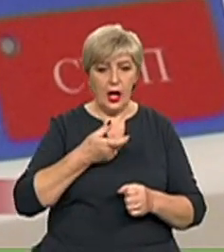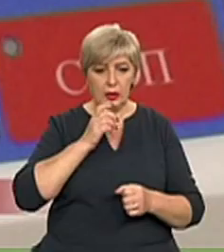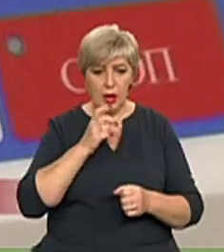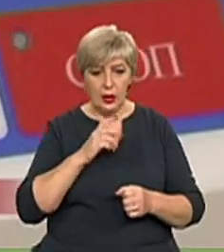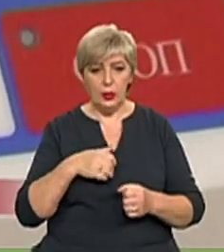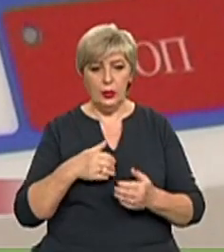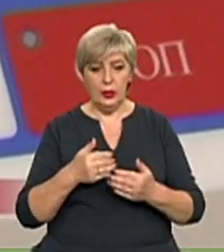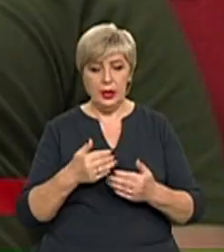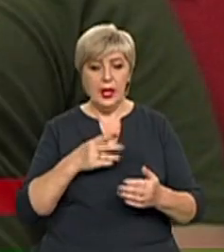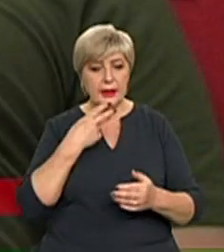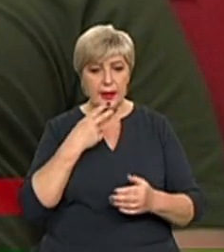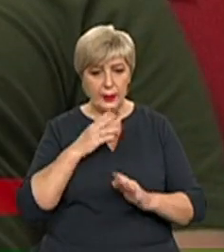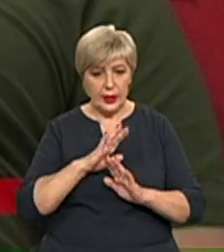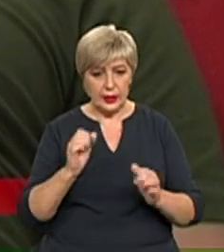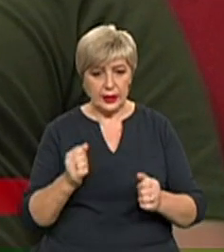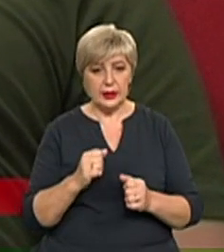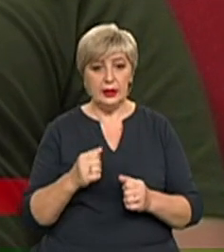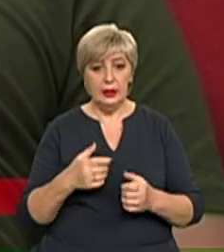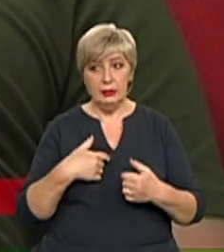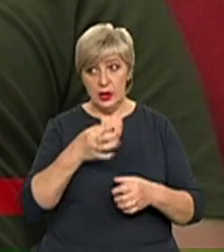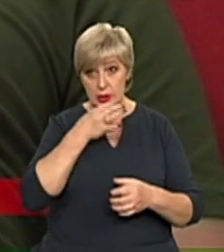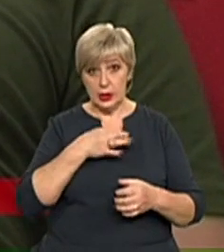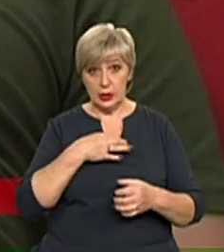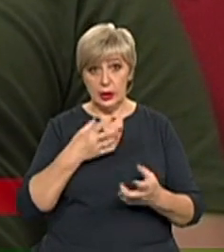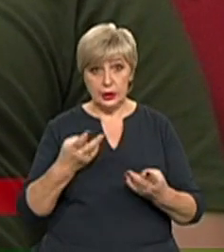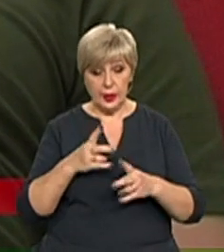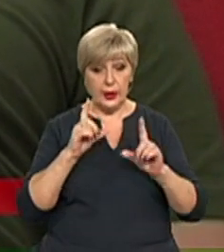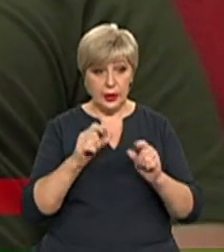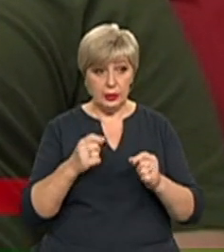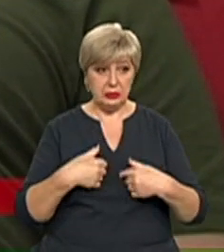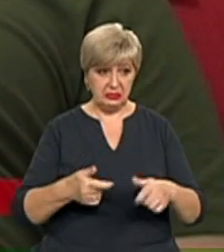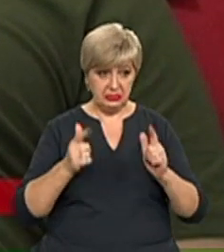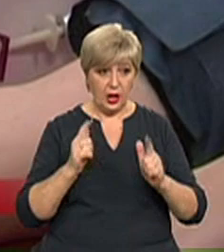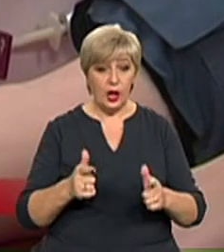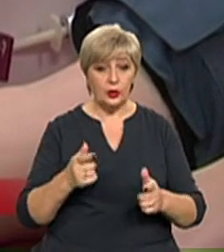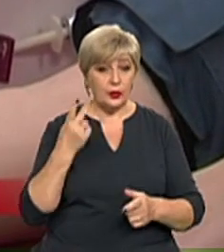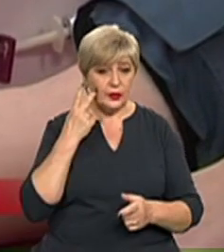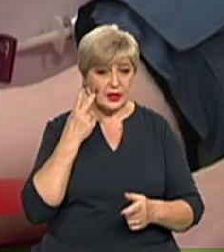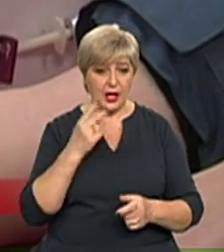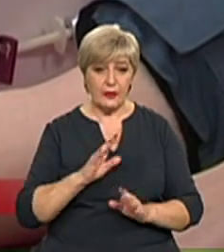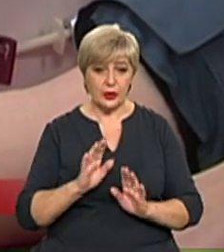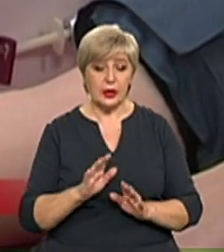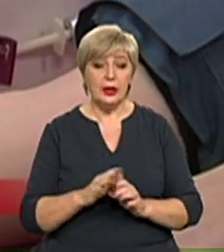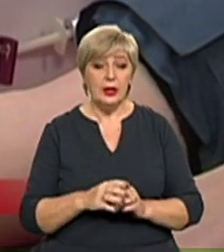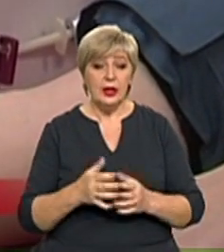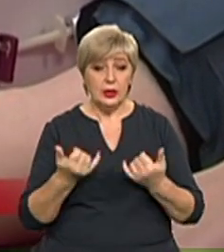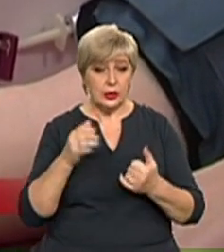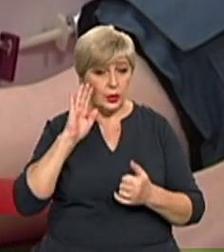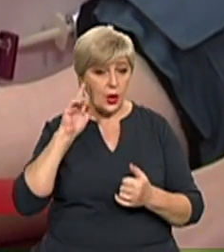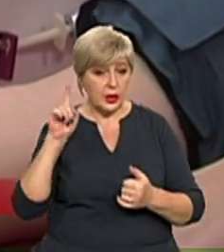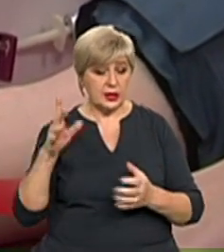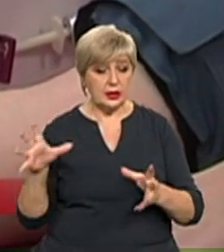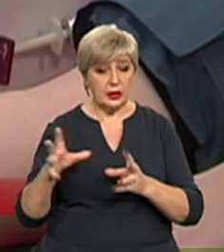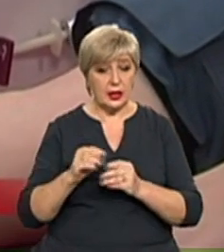цього не палити. От що розказали, треба їхати. Все, я готовий завжди. Сьогодні Олександр разом